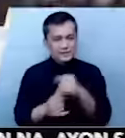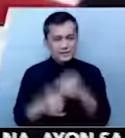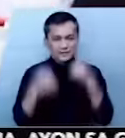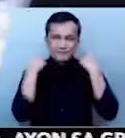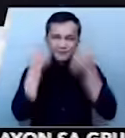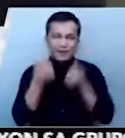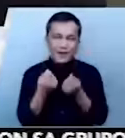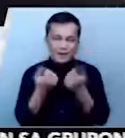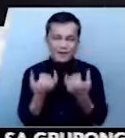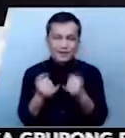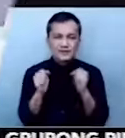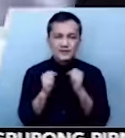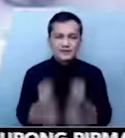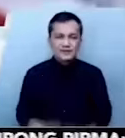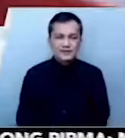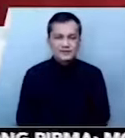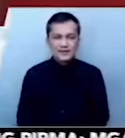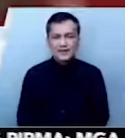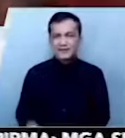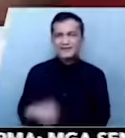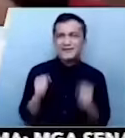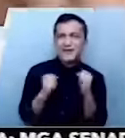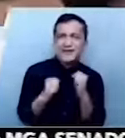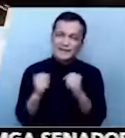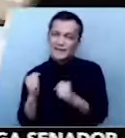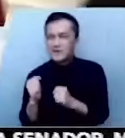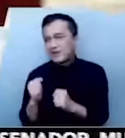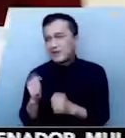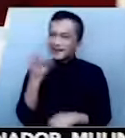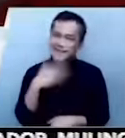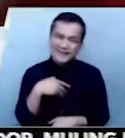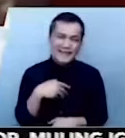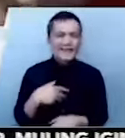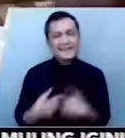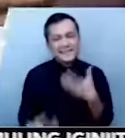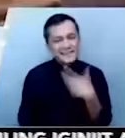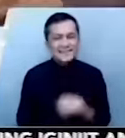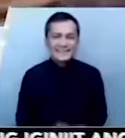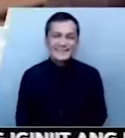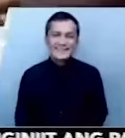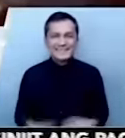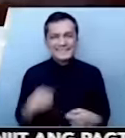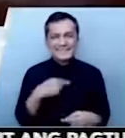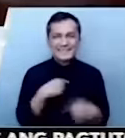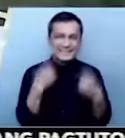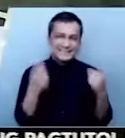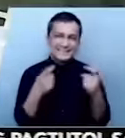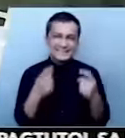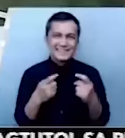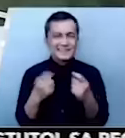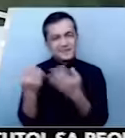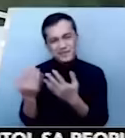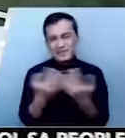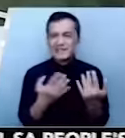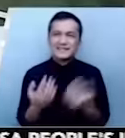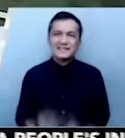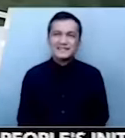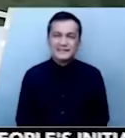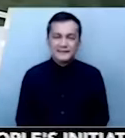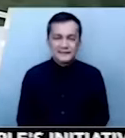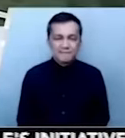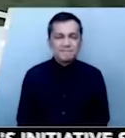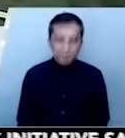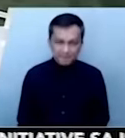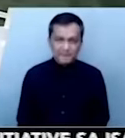ngayon. Malamig! Ang ganda! We are celebrating our birthday. Kung gusto mo naman